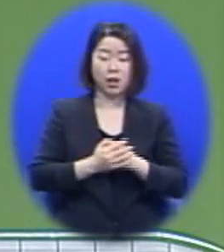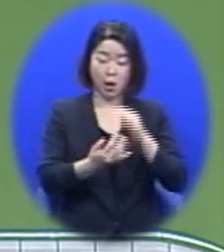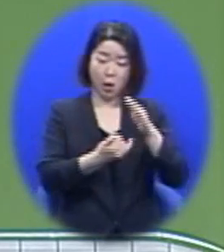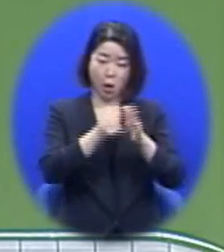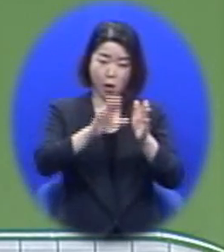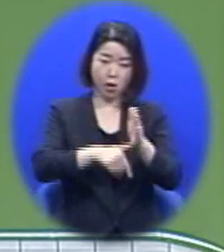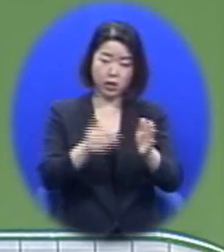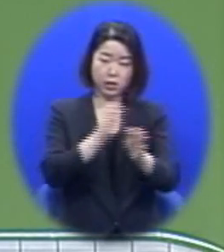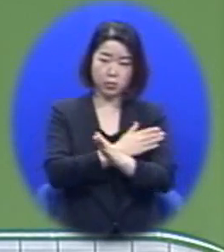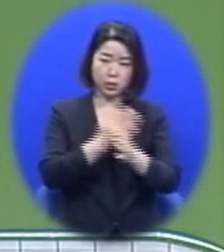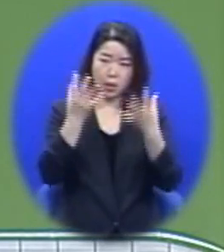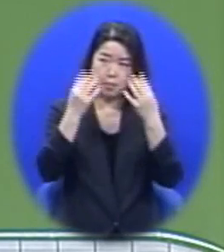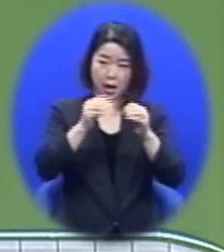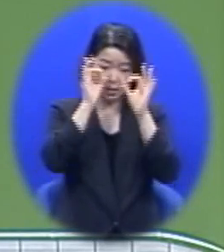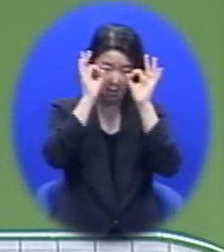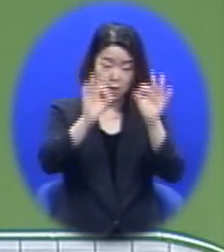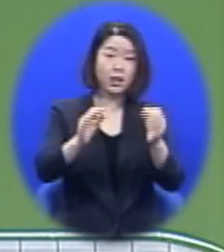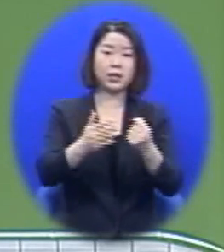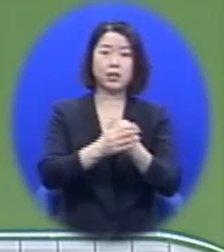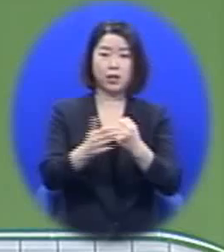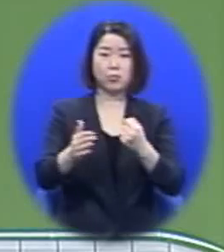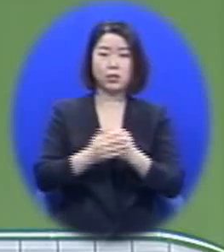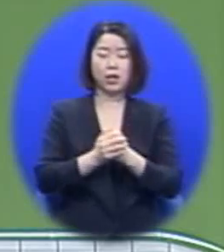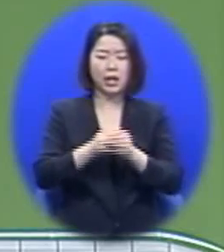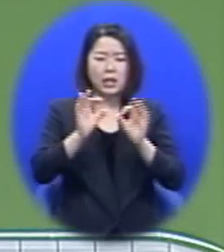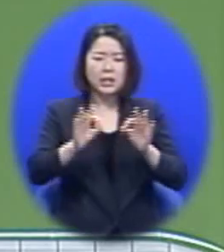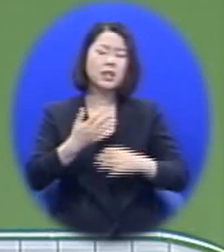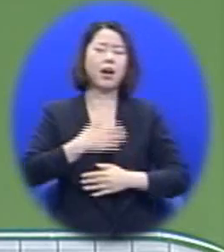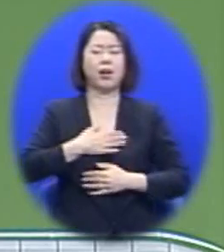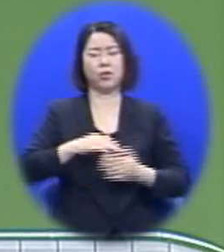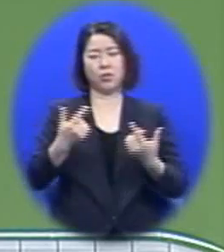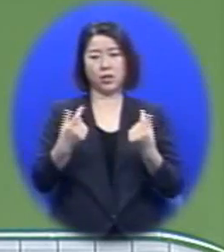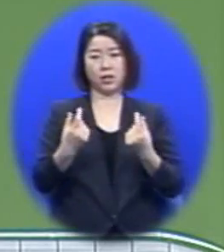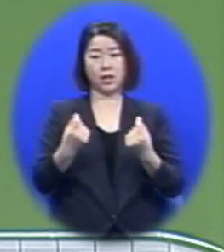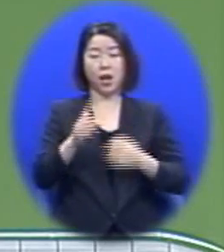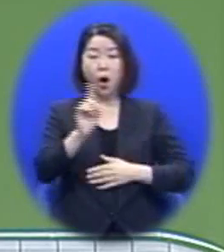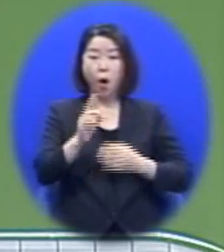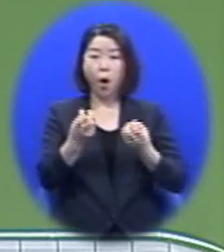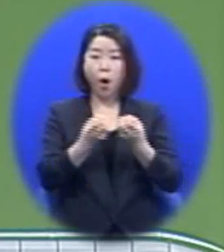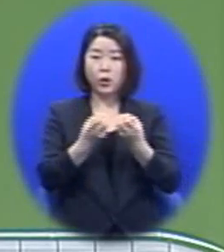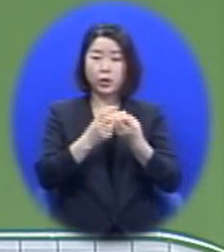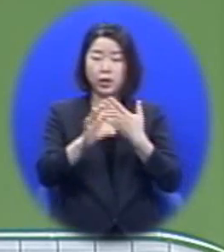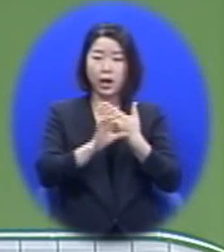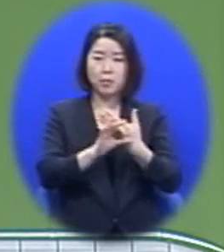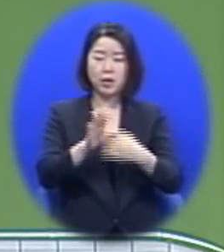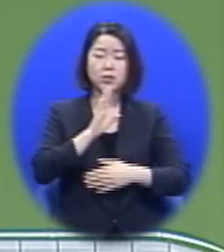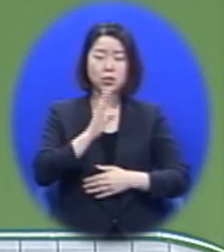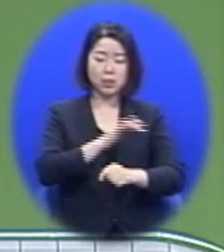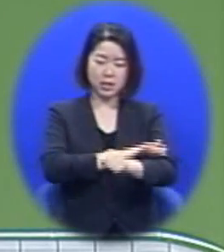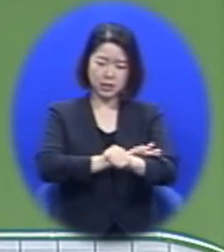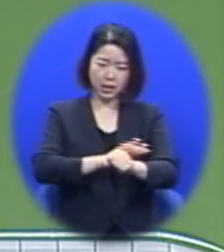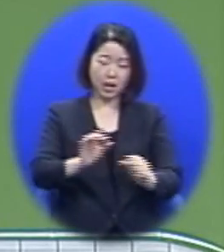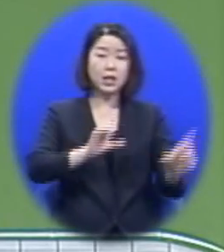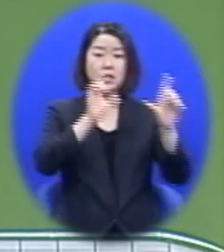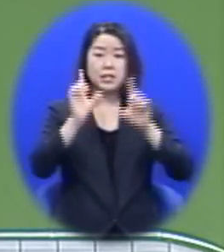어려서부터 워낙 많이 보았다 보니까 이제는 알 것 같아요. 어떻게 하면 정말 잘 사는 길인지.